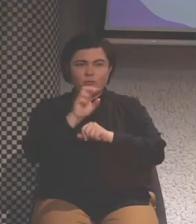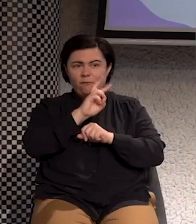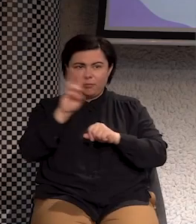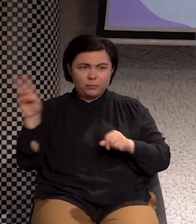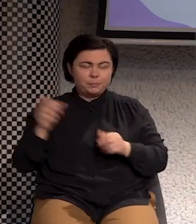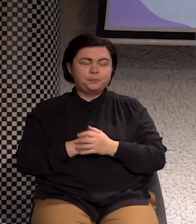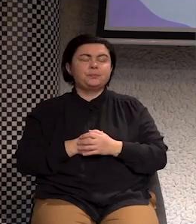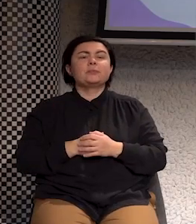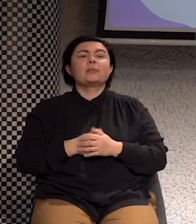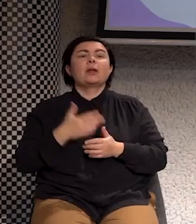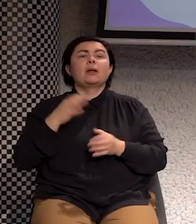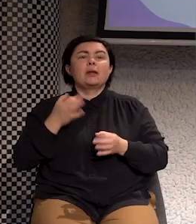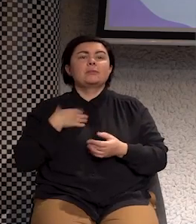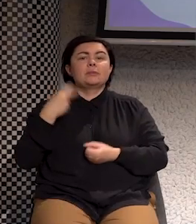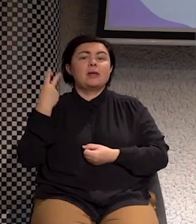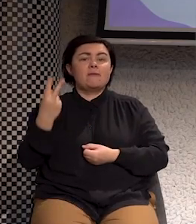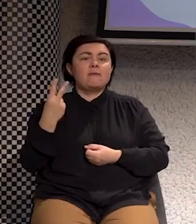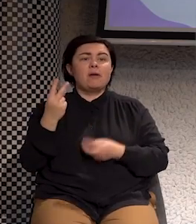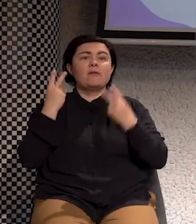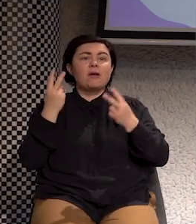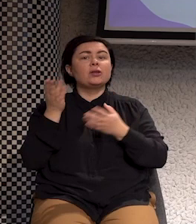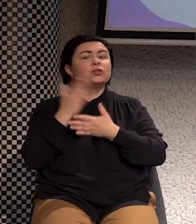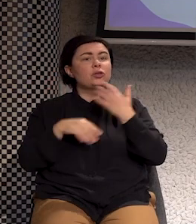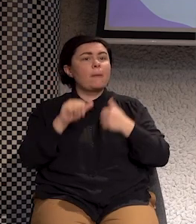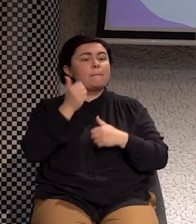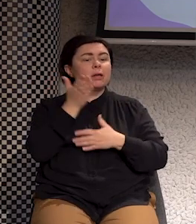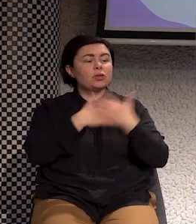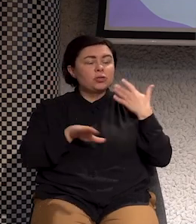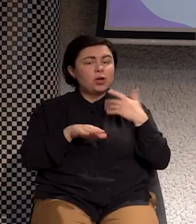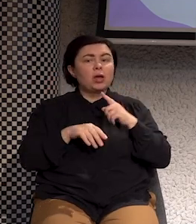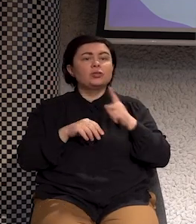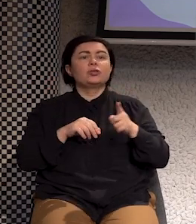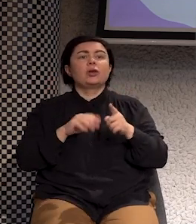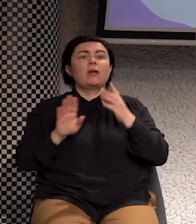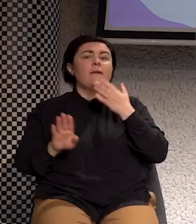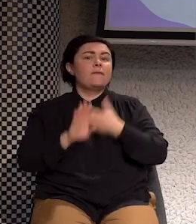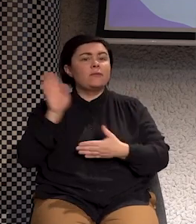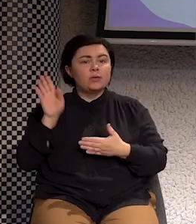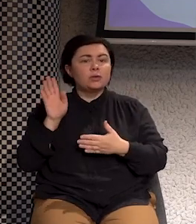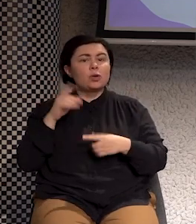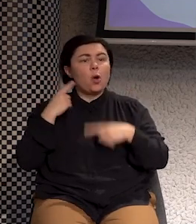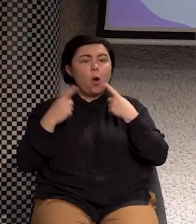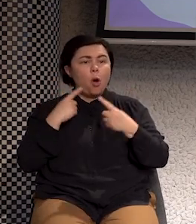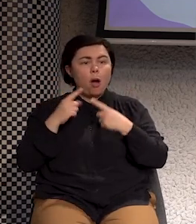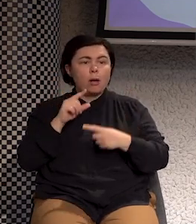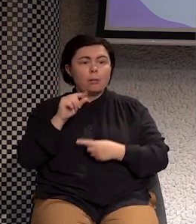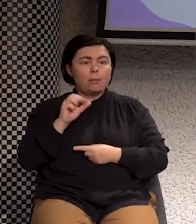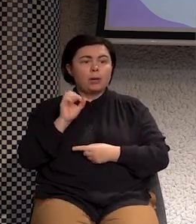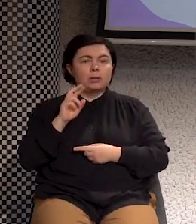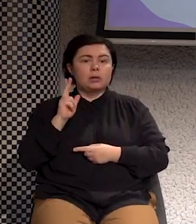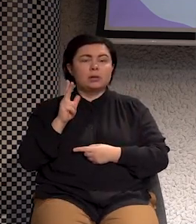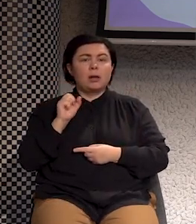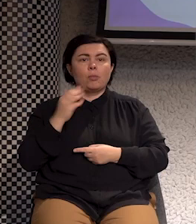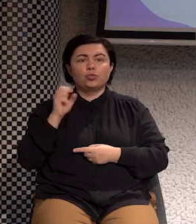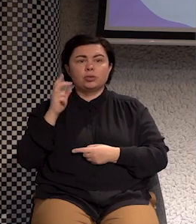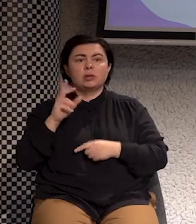A teraz mamy dwie ważne części. Pierwsza z nich to jest wystąpienie, opowieść Patryka Moszki, trenera